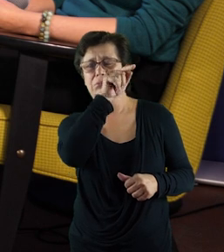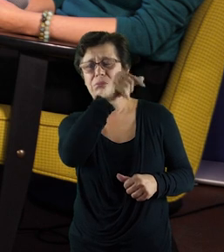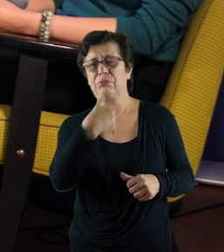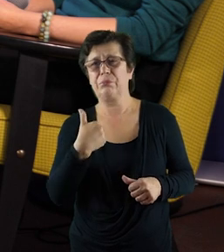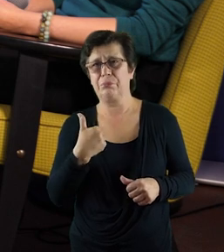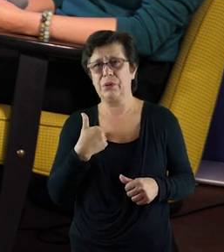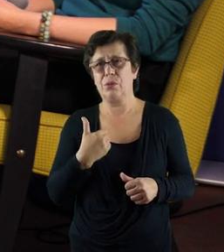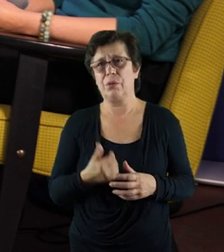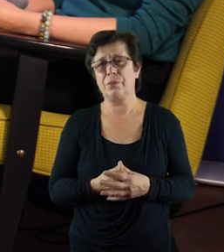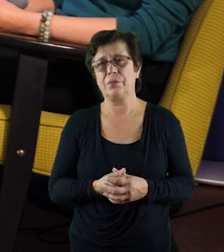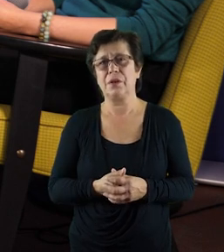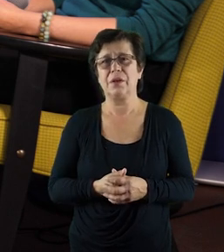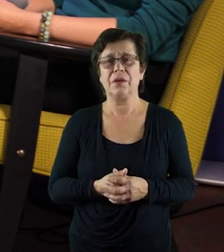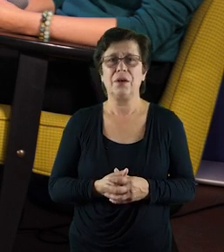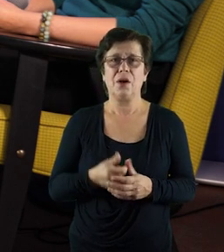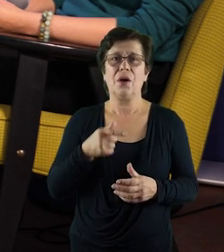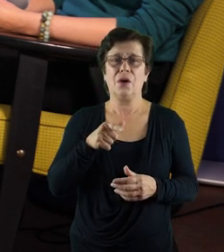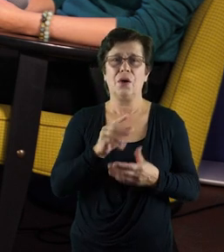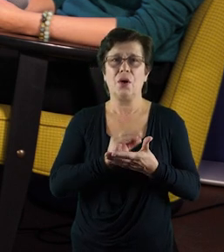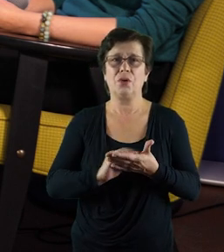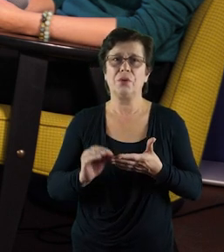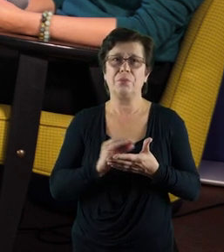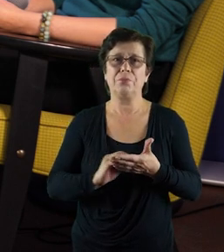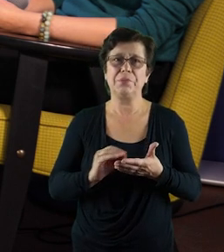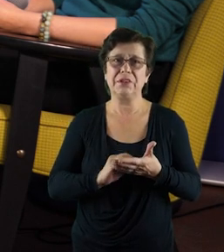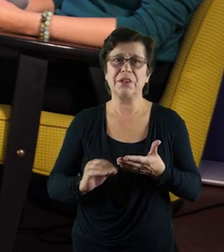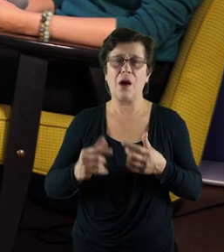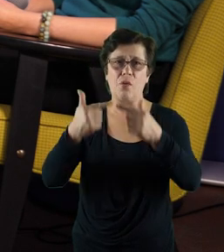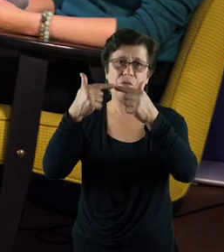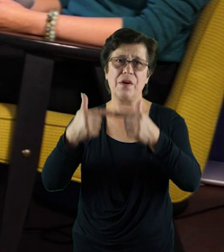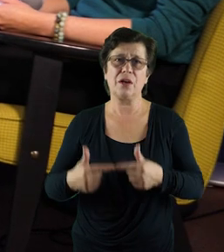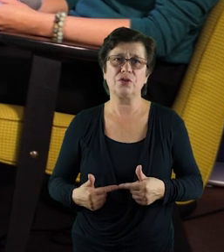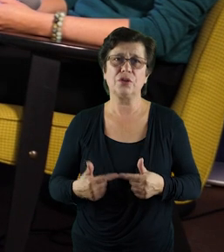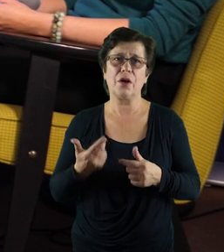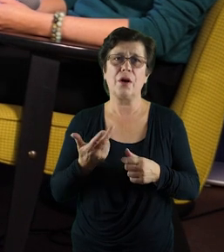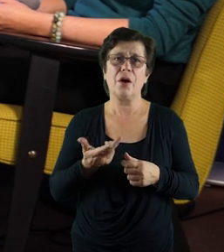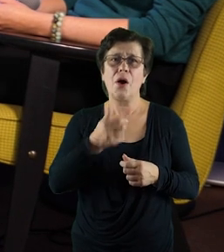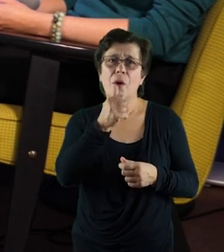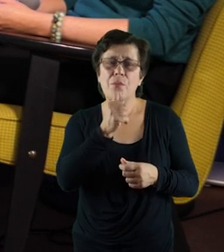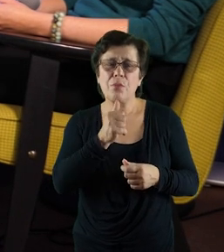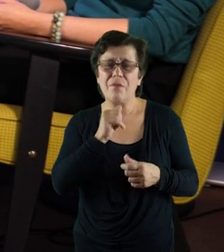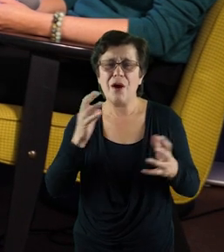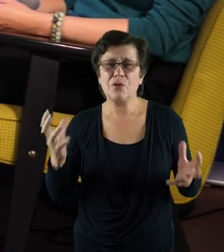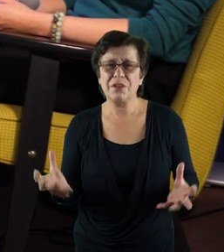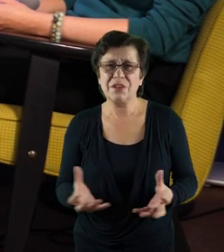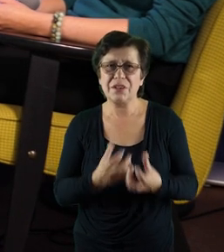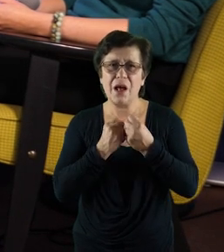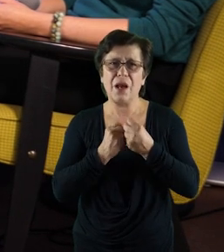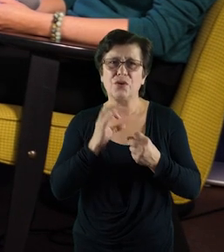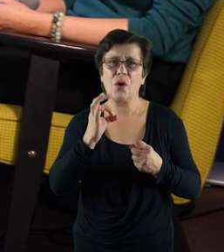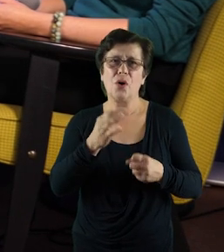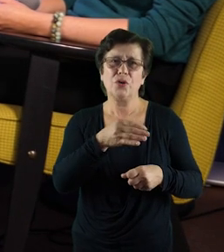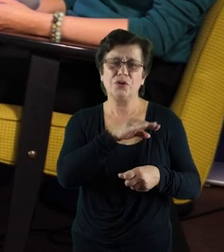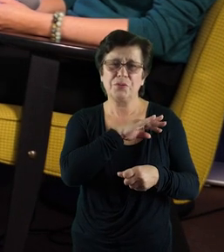niego też promieniowało. No, zresztą pisał później wiersze, w których jakby próbował znaleźć sens śmierci tych